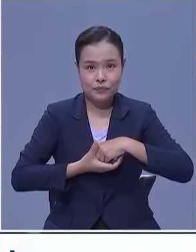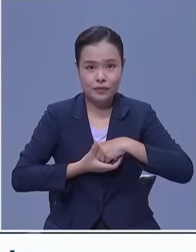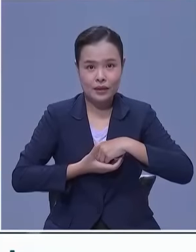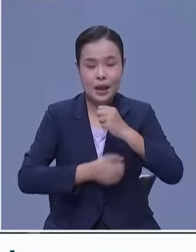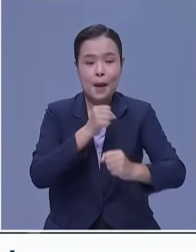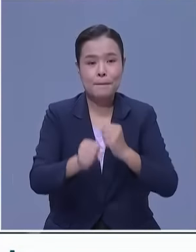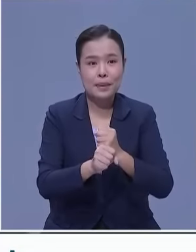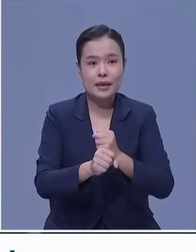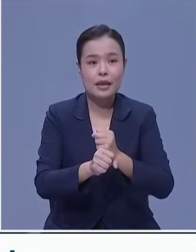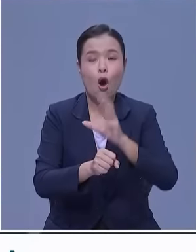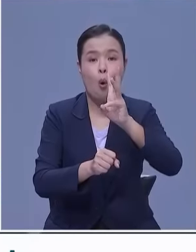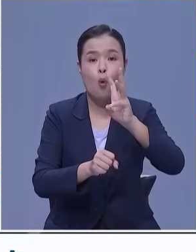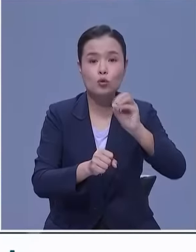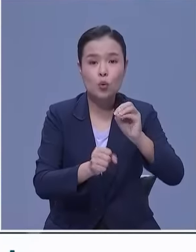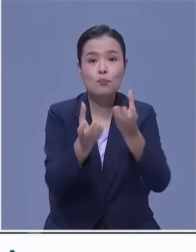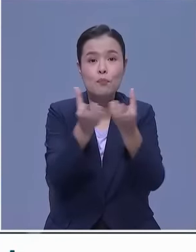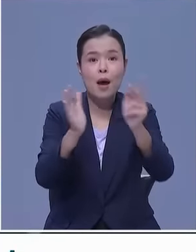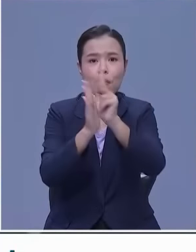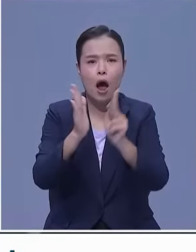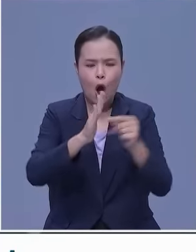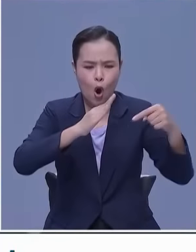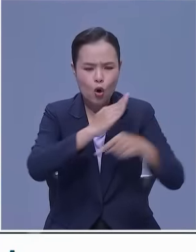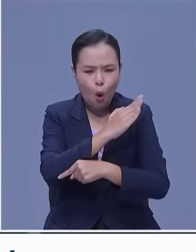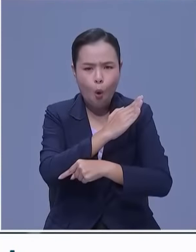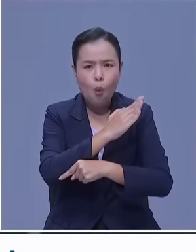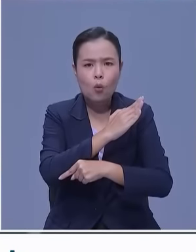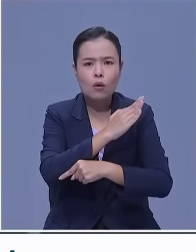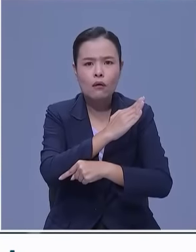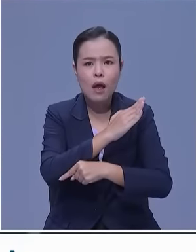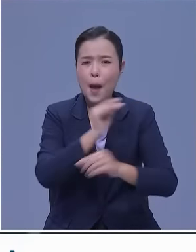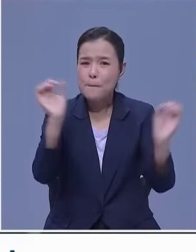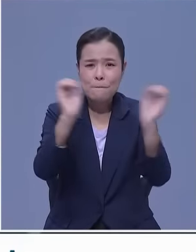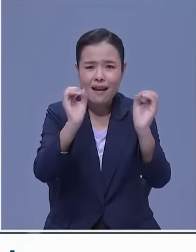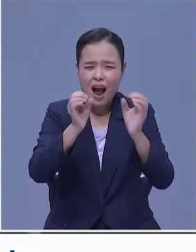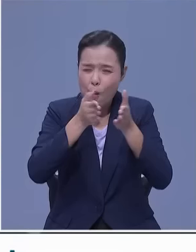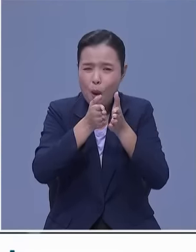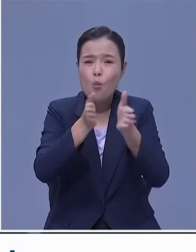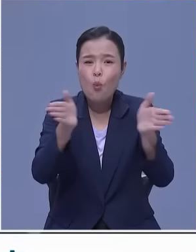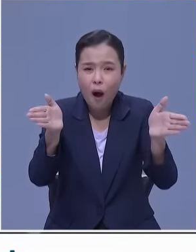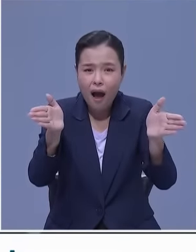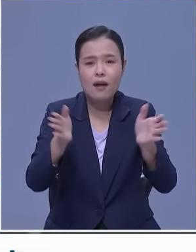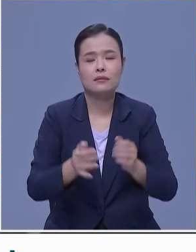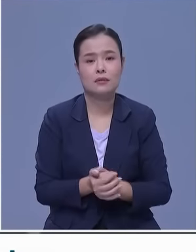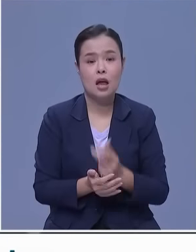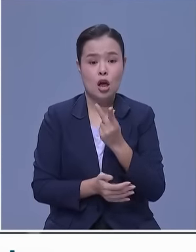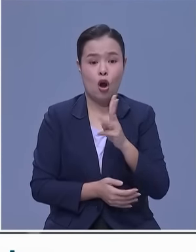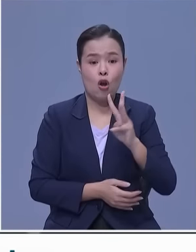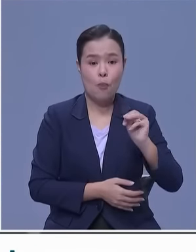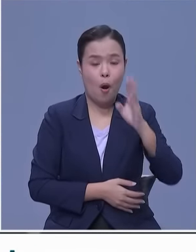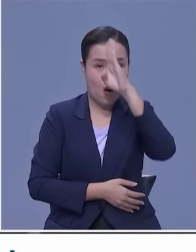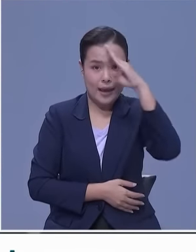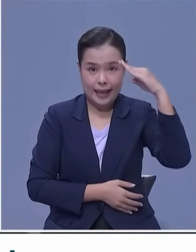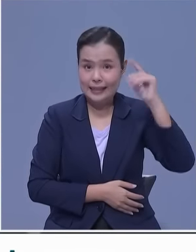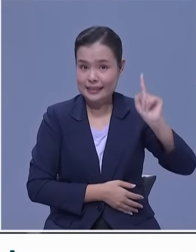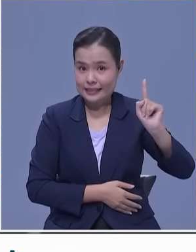ลปี60ซึ่งบอกว่าจะเอาไว้ปราบโกงแต่ไม่เคยปราบอะไรได้เลยเนี่ยมันกว้างขวางเหลือเกินถ้าครม.อีกหนึ่งอยากเอ